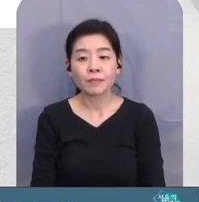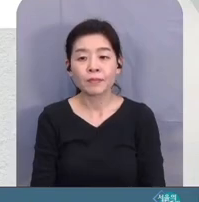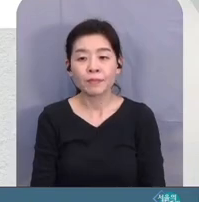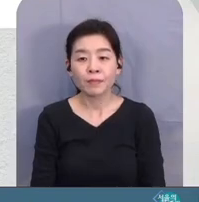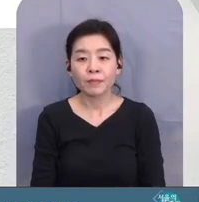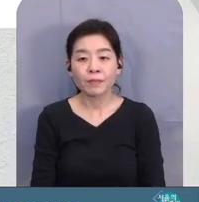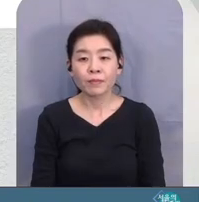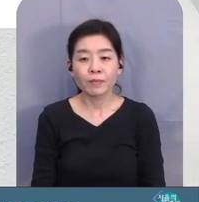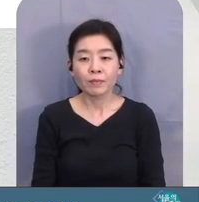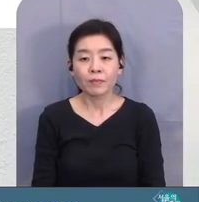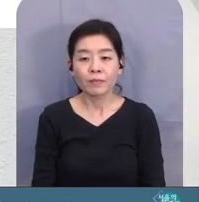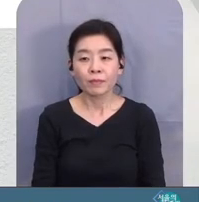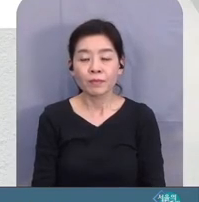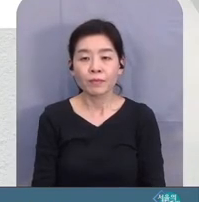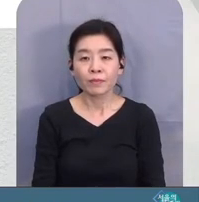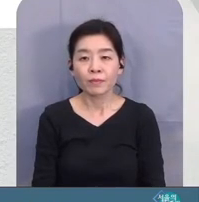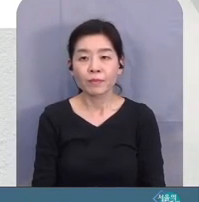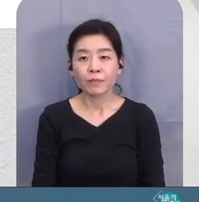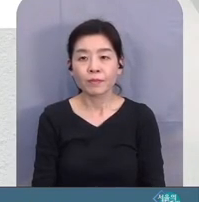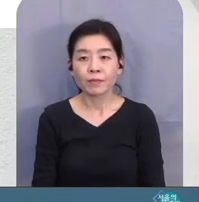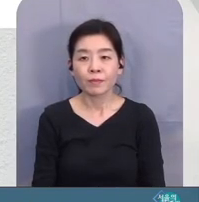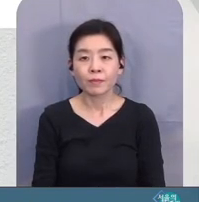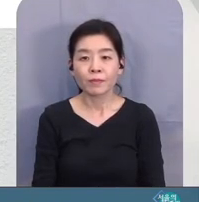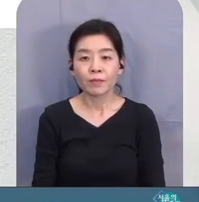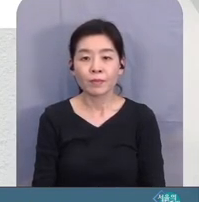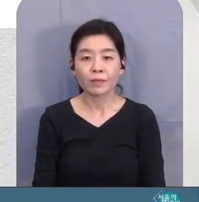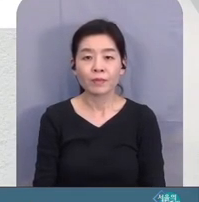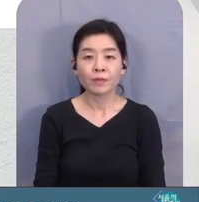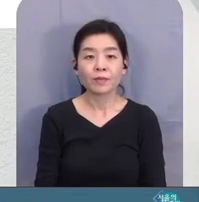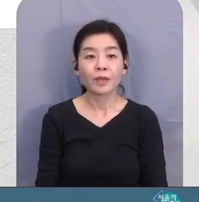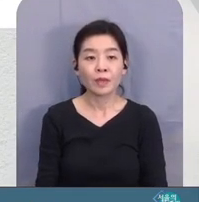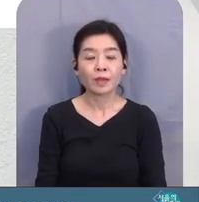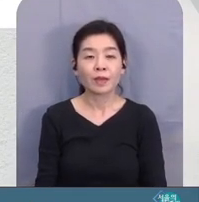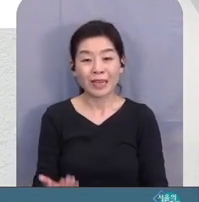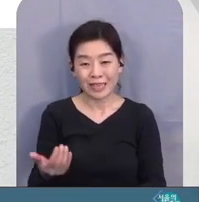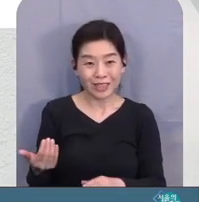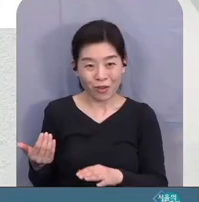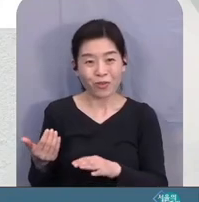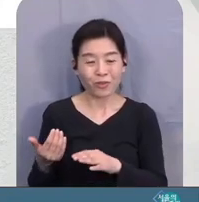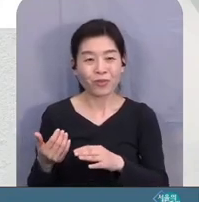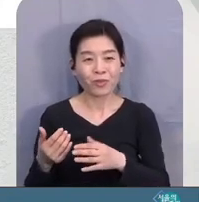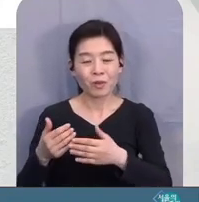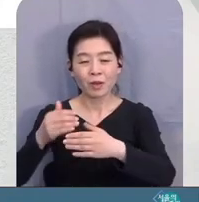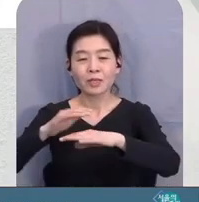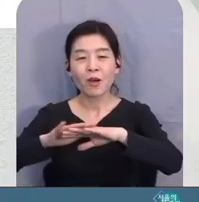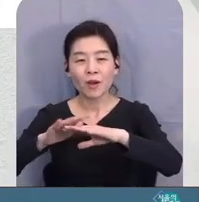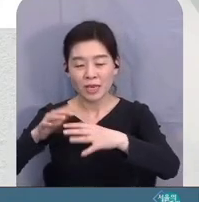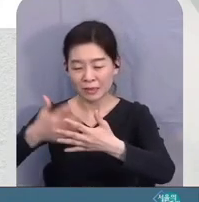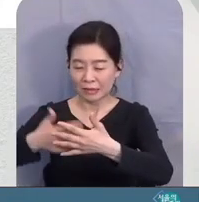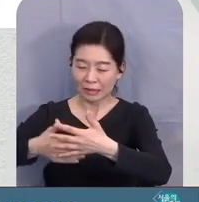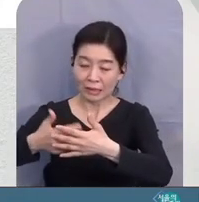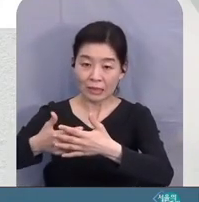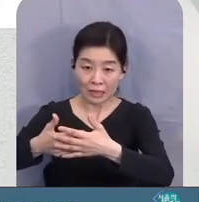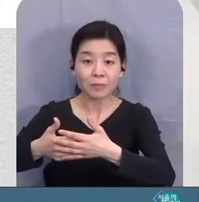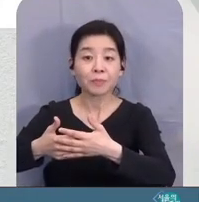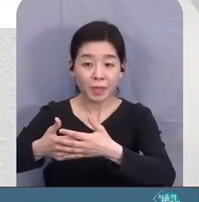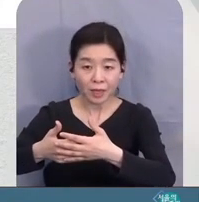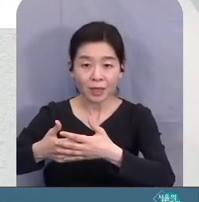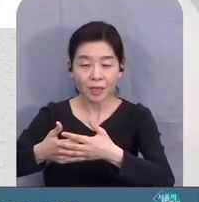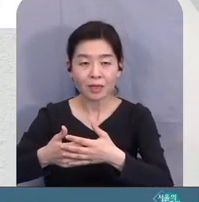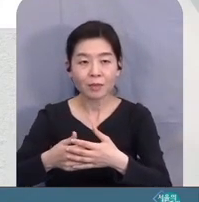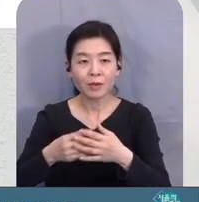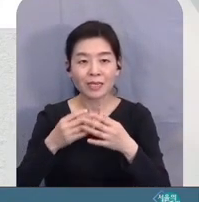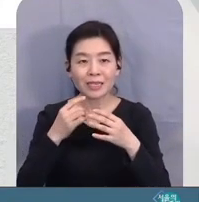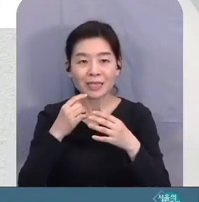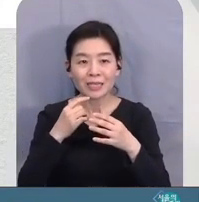다음 장을 봐주세요. 예, 그래 보면 그 전에 이제 전처리 과정을 거쳐서 진흙탕이나